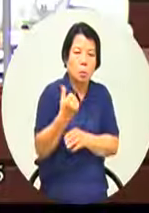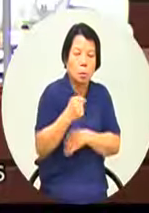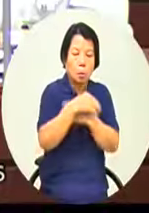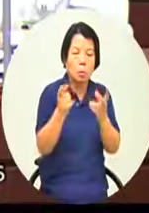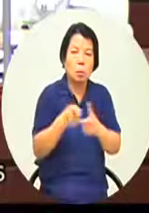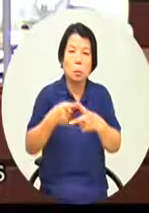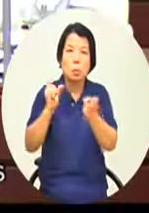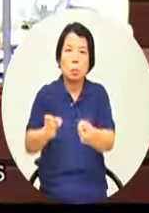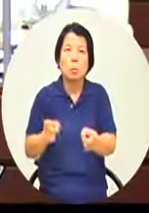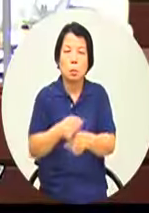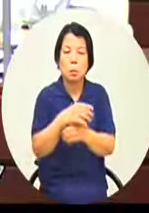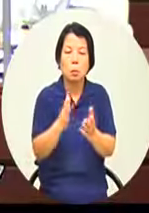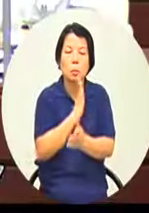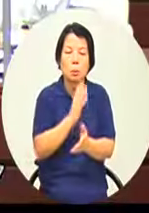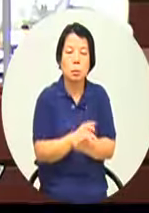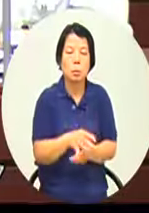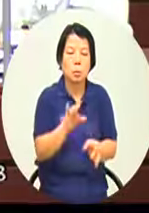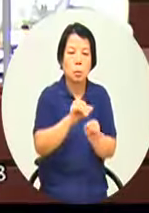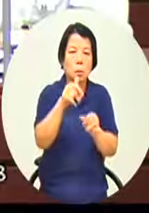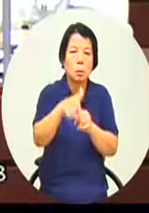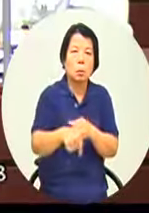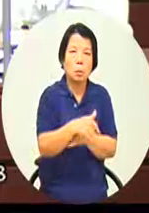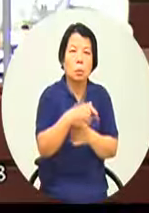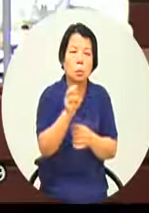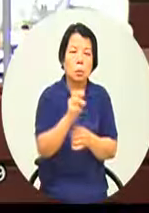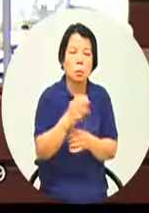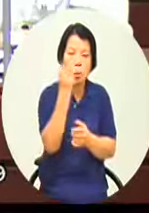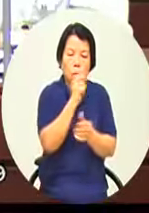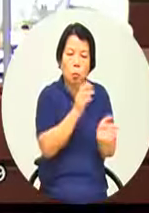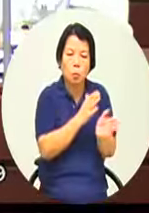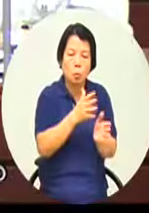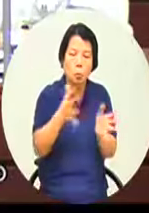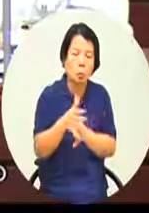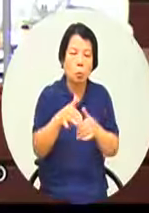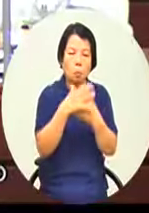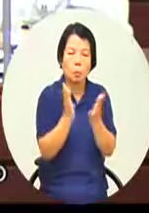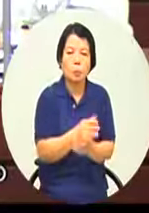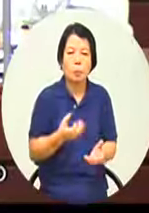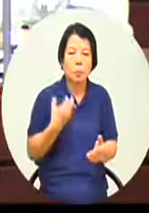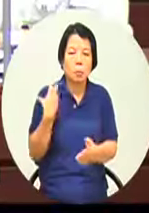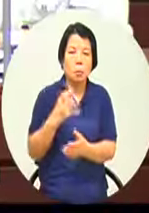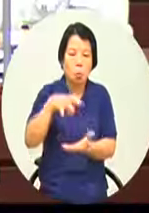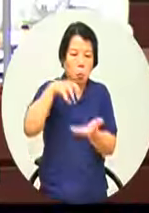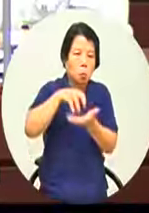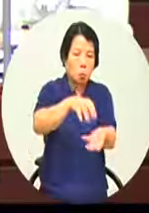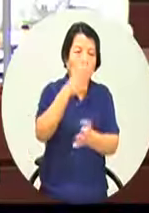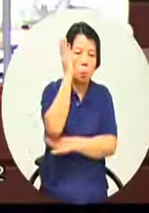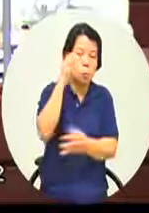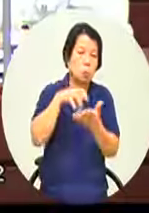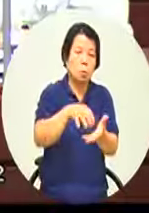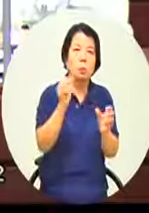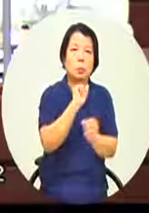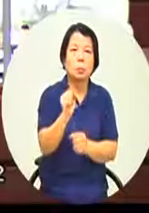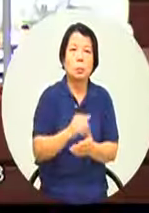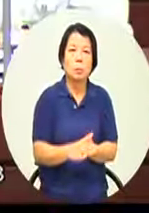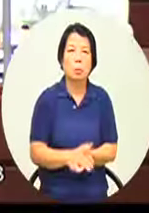方是地下水管制区，它是照规定不能发地下水权。那议员有提到的可能就是那